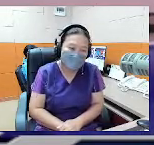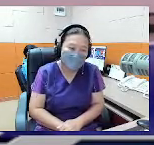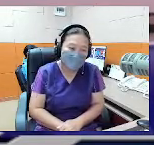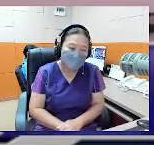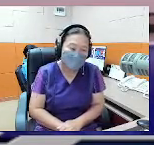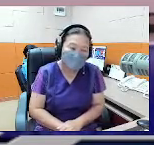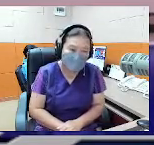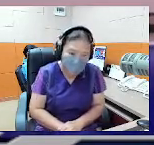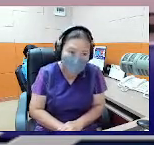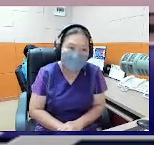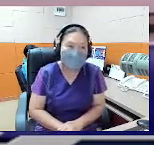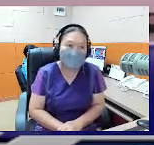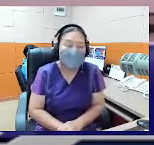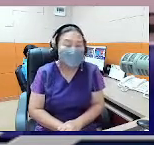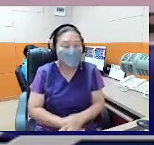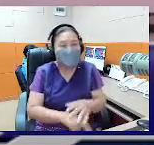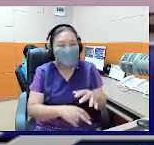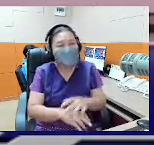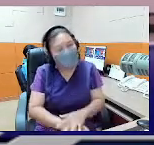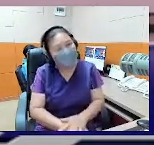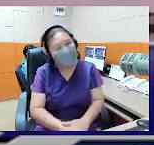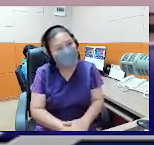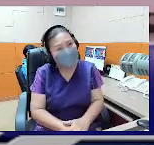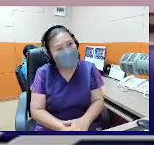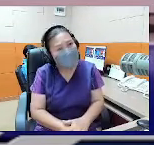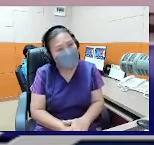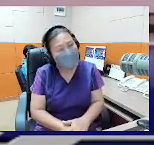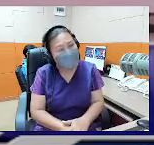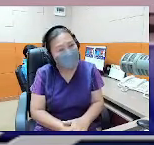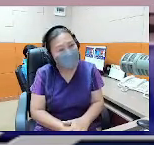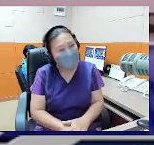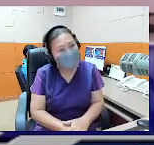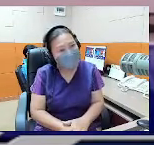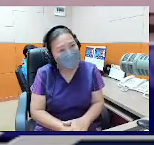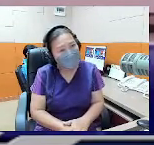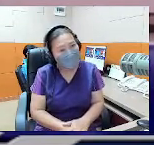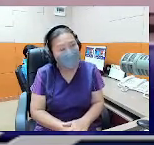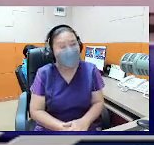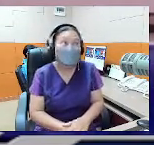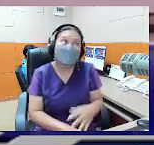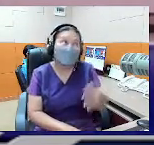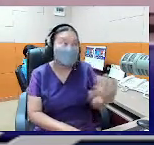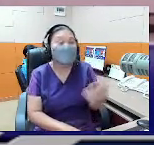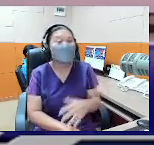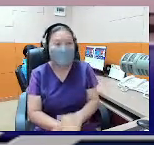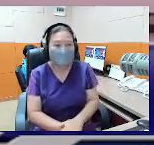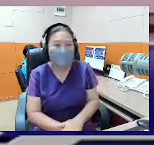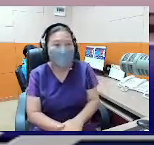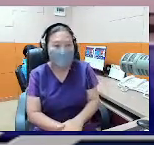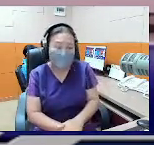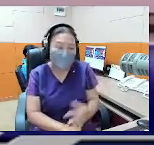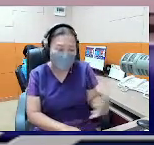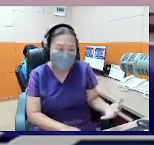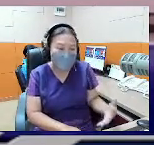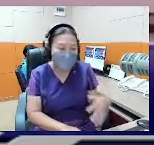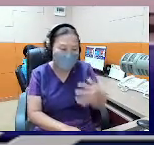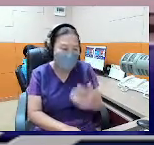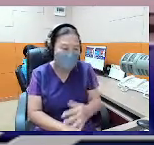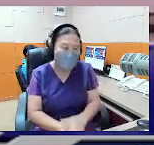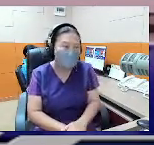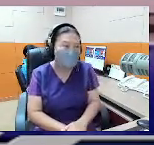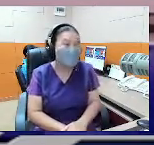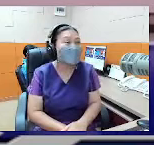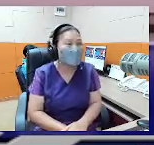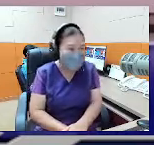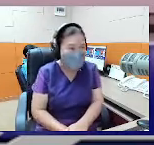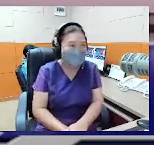คใต้ของเราด้วยอะค่ะค่ะแล้วก็ได้เกรดเฉลี่ย 2.00 ขึ้นค่ะ อ๋อไม่ได้สูงมากไม่ได้สูงมากคือเรียกว่